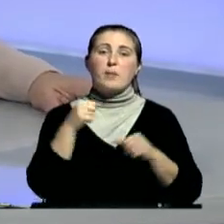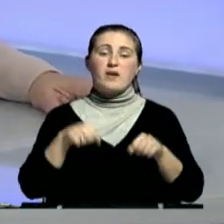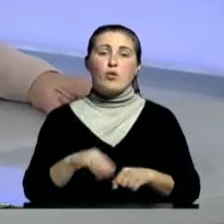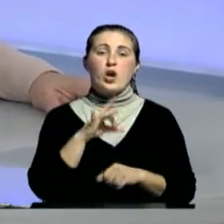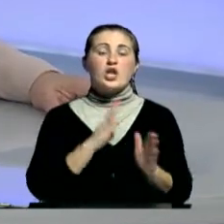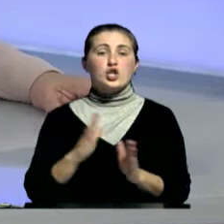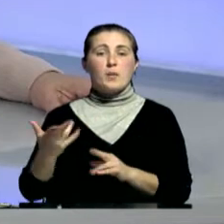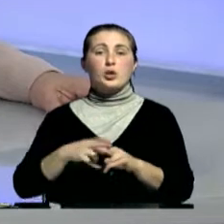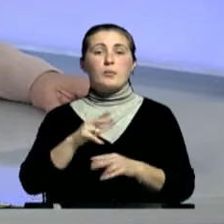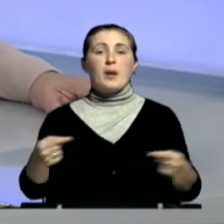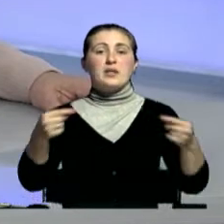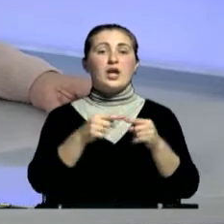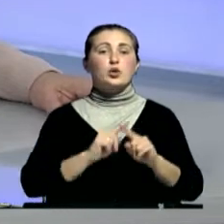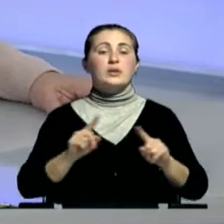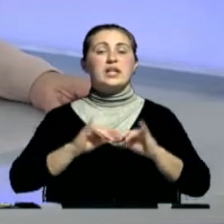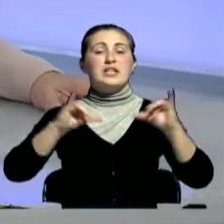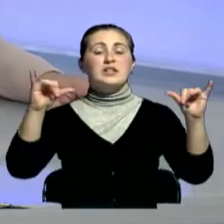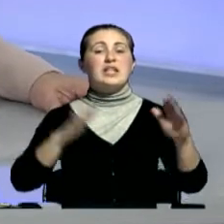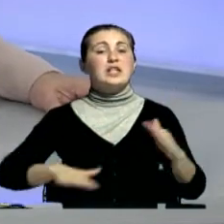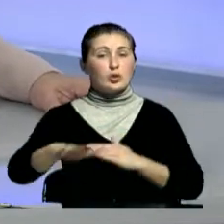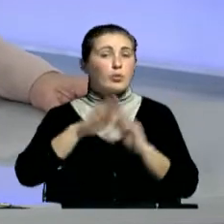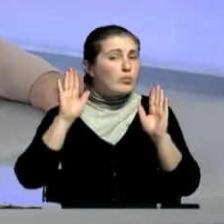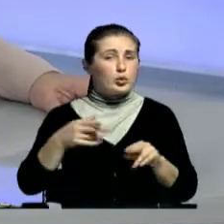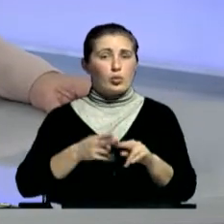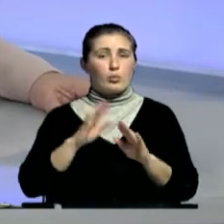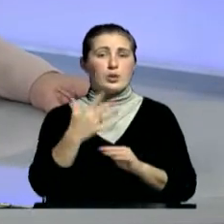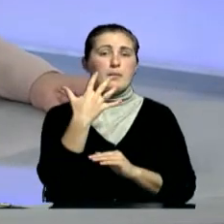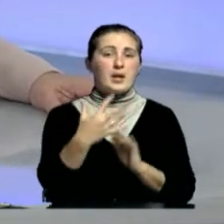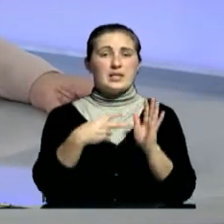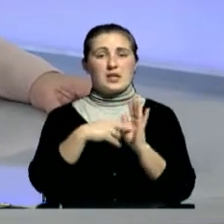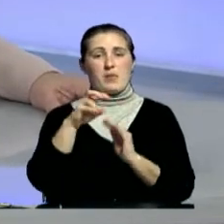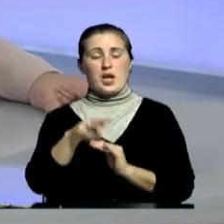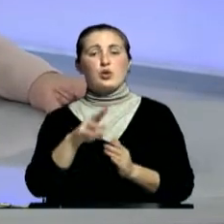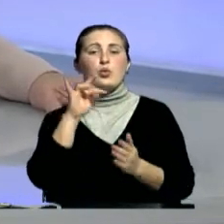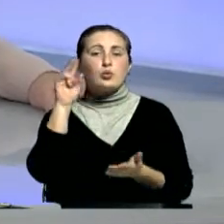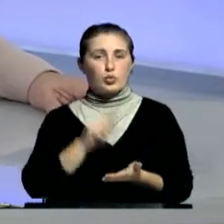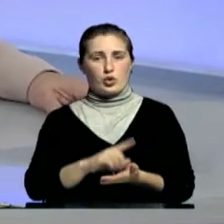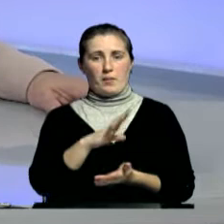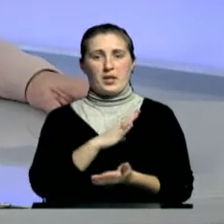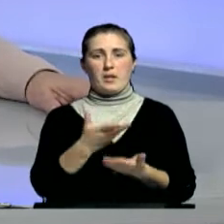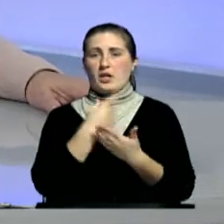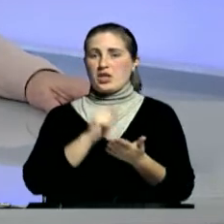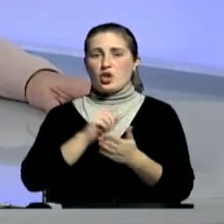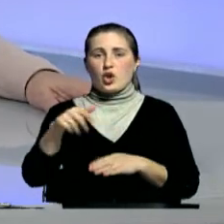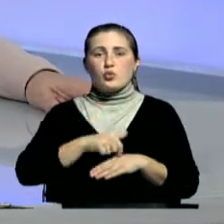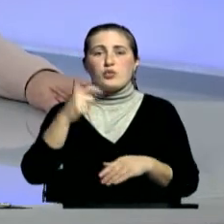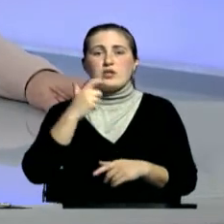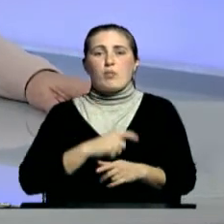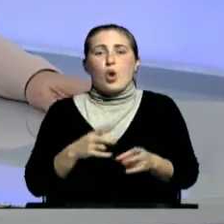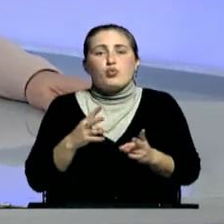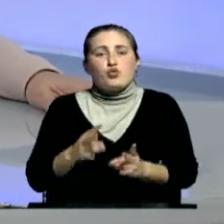режим, который бы определял особенности развития территории. Пусть он будет 5-7 лет, но он должен быть. Мы не должны ощущать себя